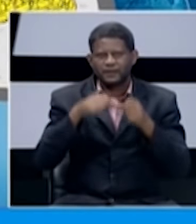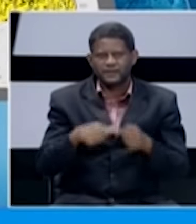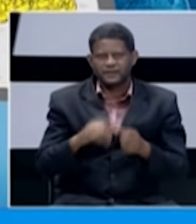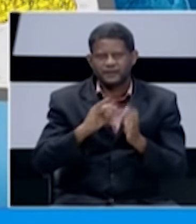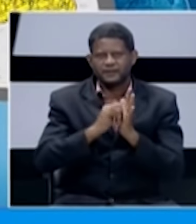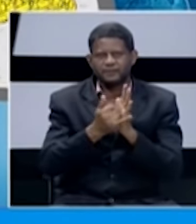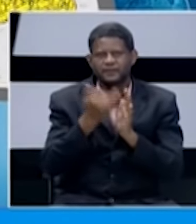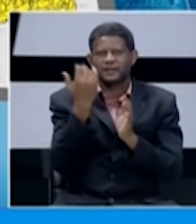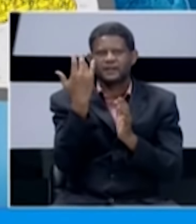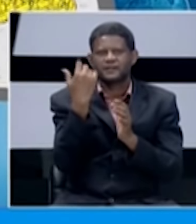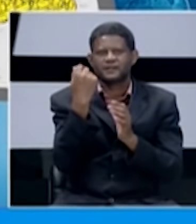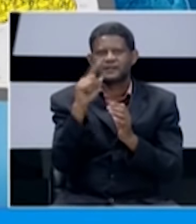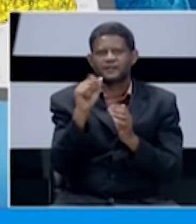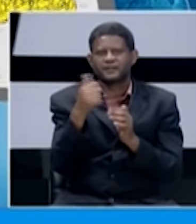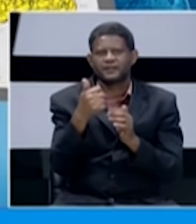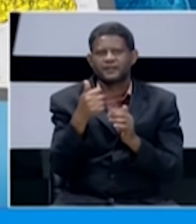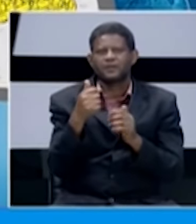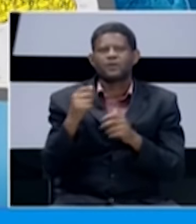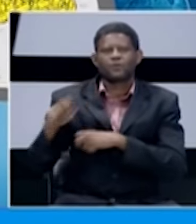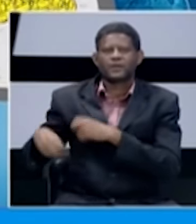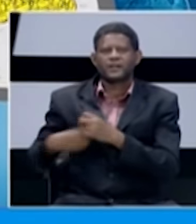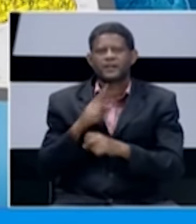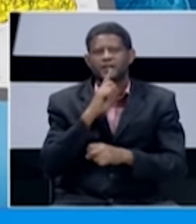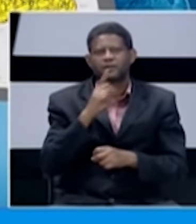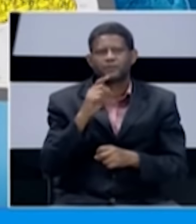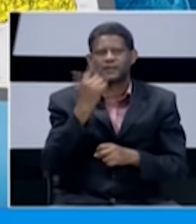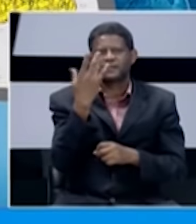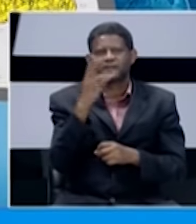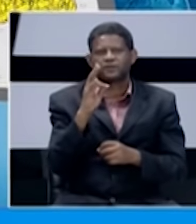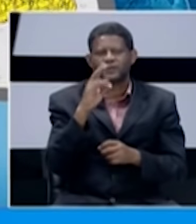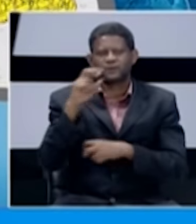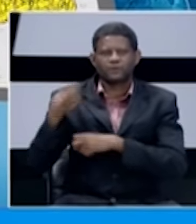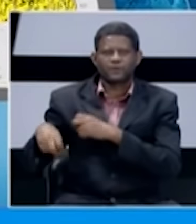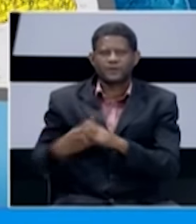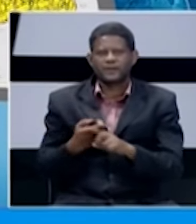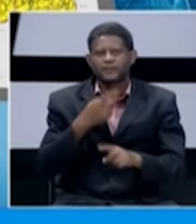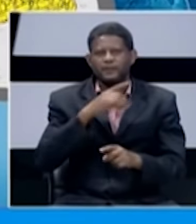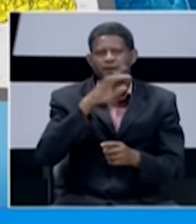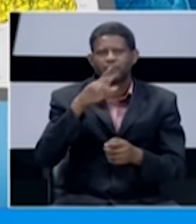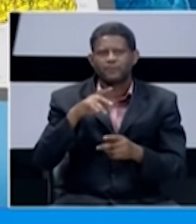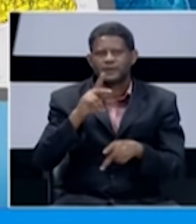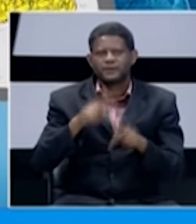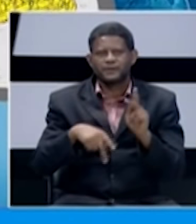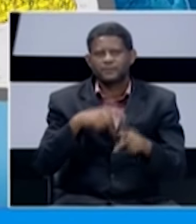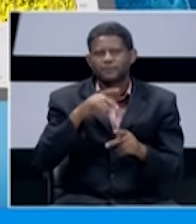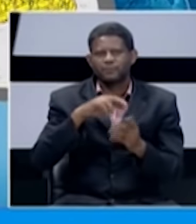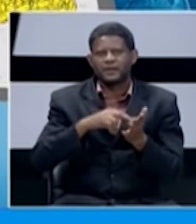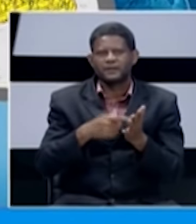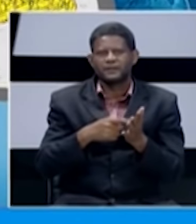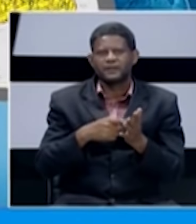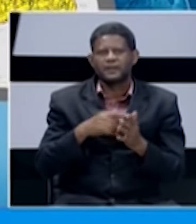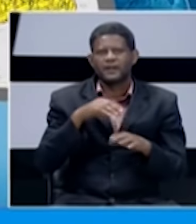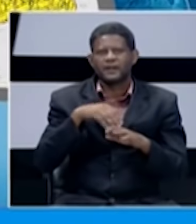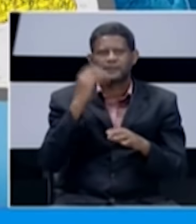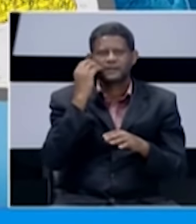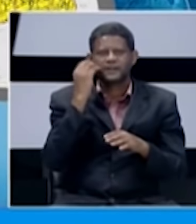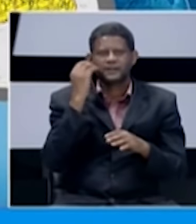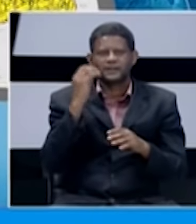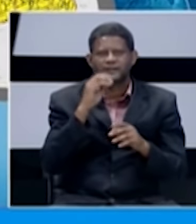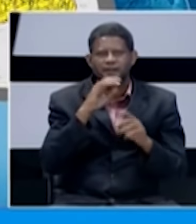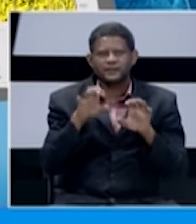ድማ 10 ወገናት እዮም 17 ወገናት ካብ ማሕበረሰብ ማለት እውን ኣብ ገዛ ንገዛ